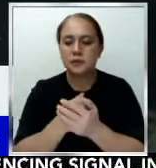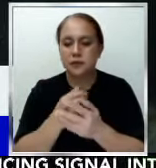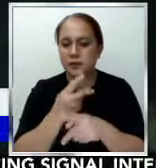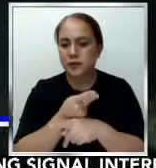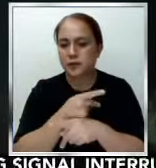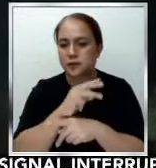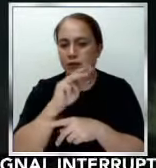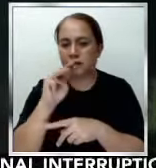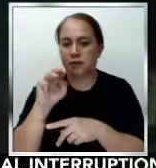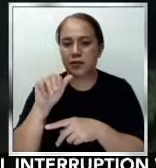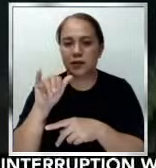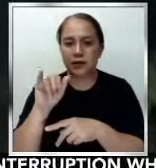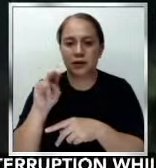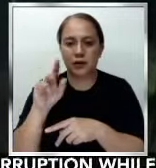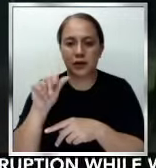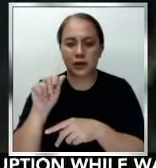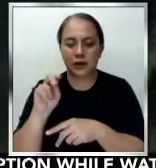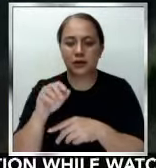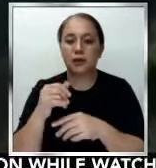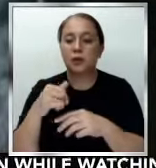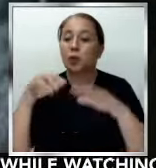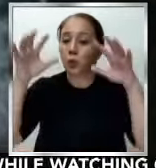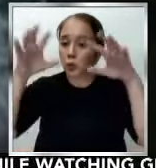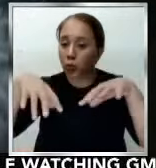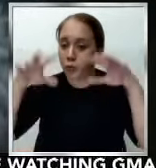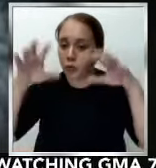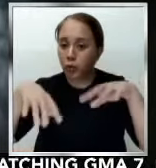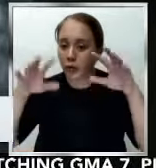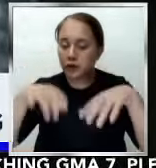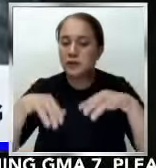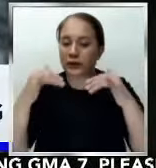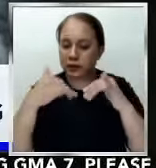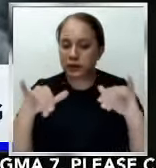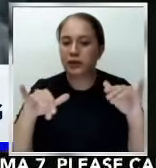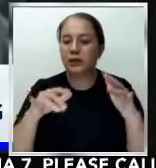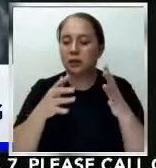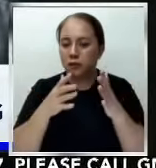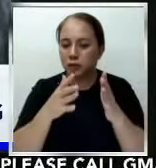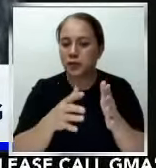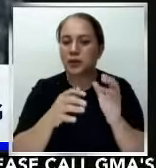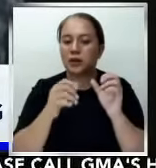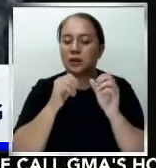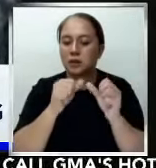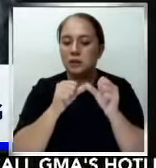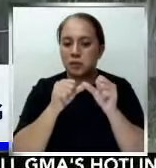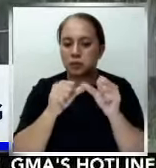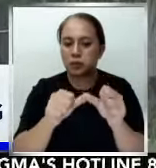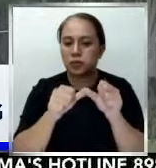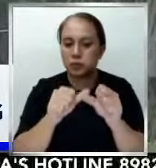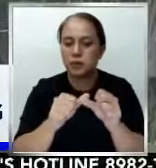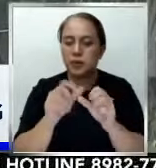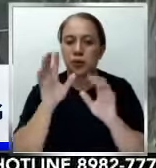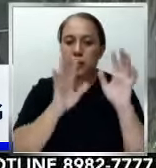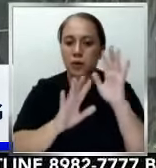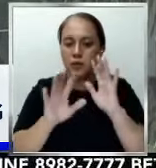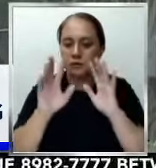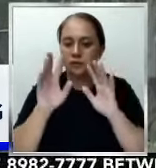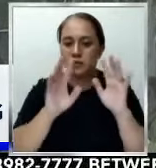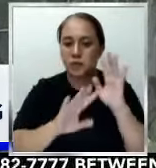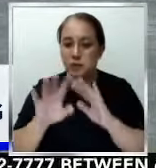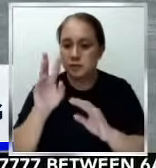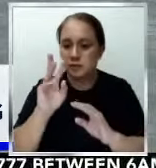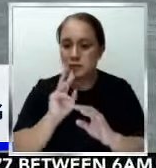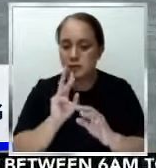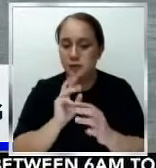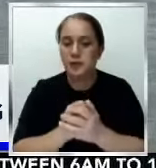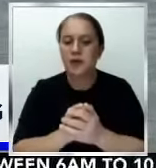Ang tubig ulan pa rin sa Angat watershed ang susi para hindi matuloy ang water crisis. Ulang inaasahan ng National